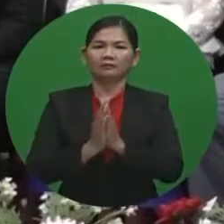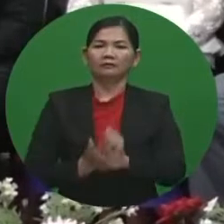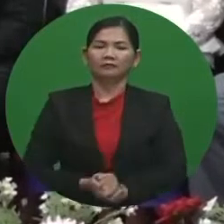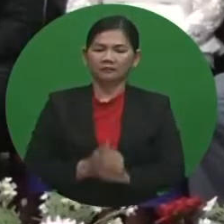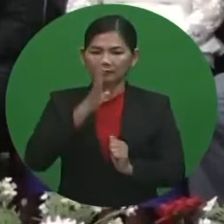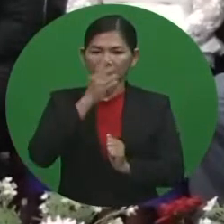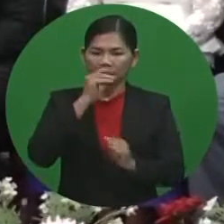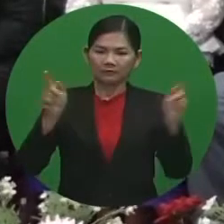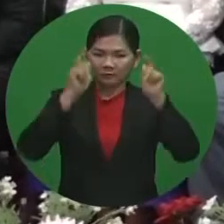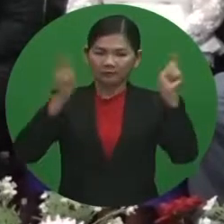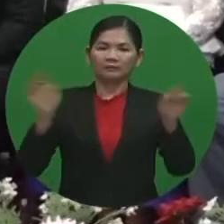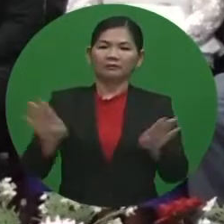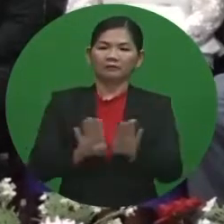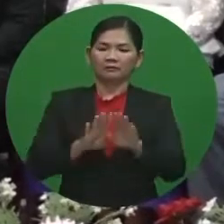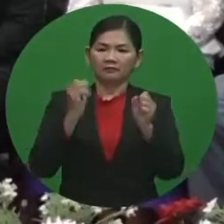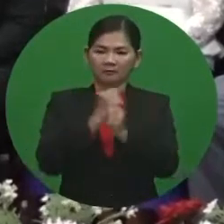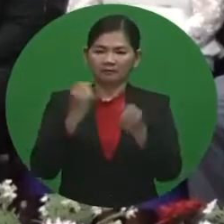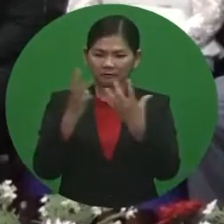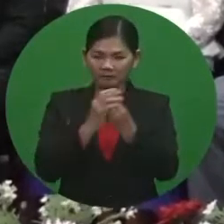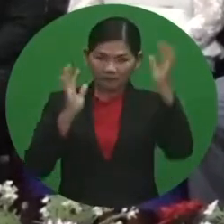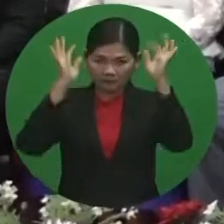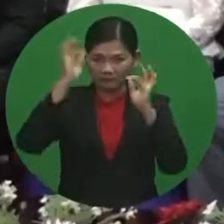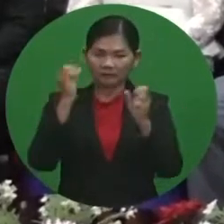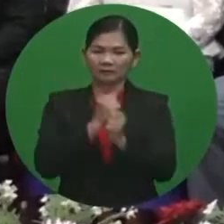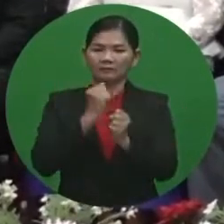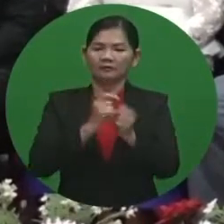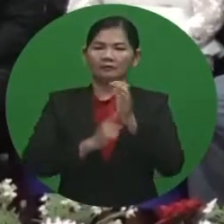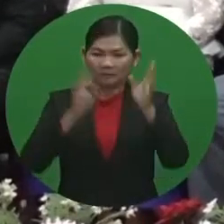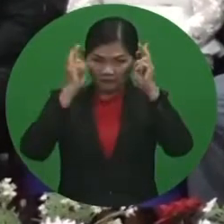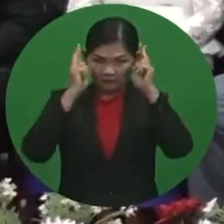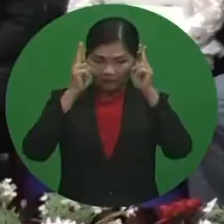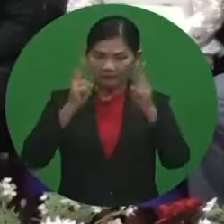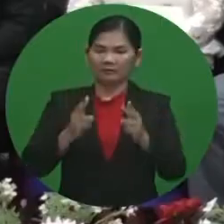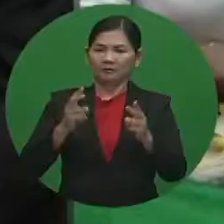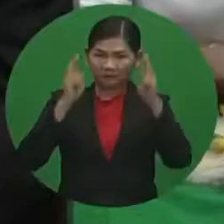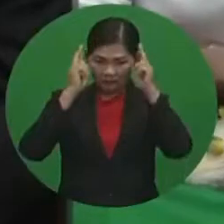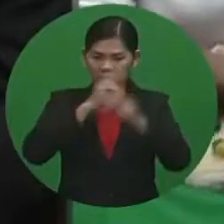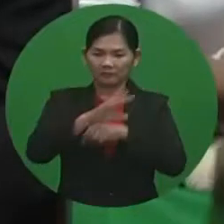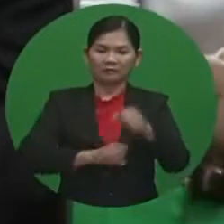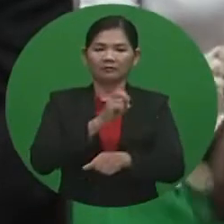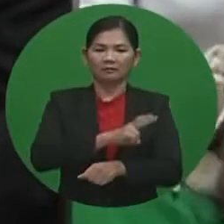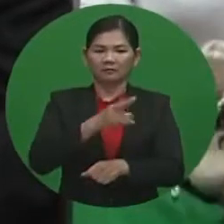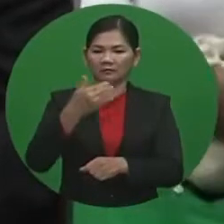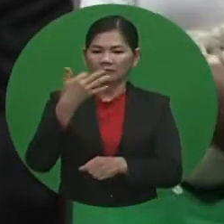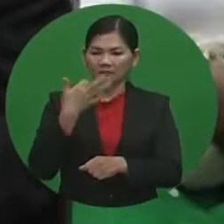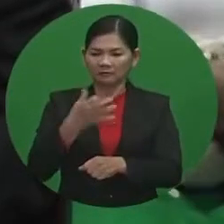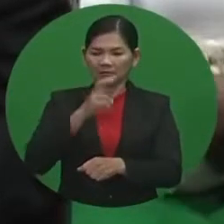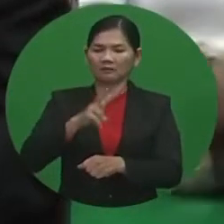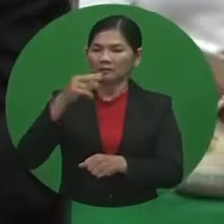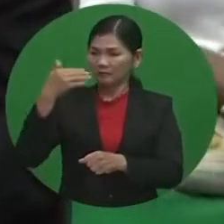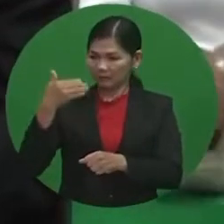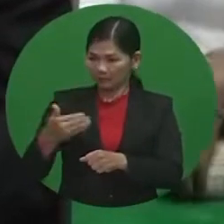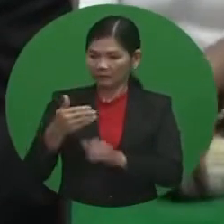ថ្លែងនៅក្នុងពិធីបិទសន្និបាតបូកសរុបវិដំឡៃលទ្ធផលការងារអប់រំយុវជននិងកីឡាឆ្នាំសិក្សា